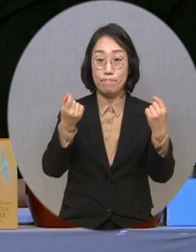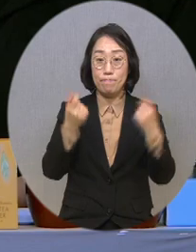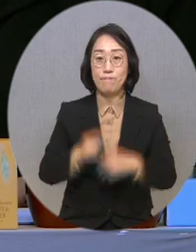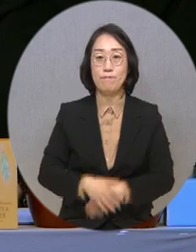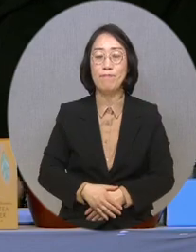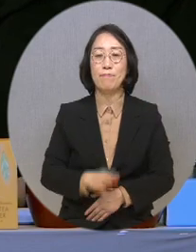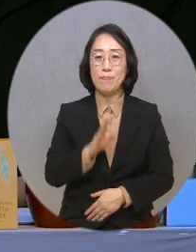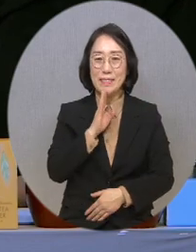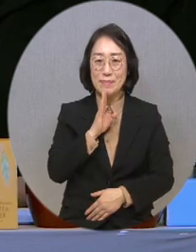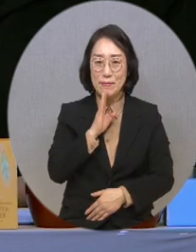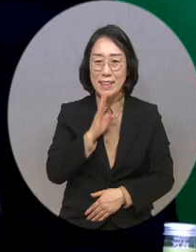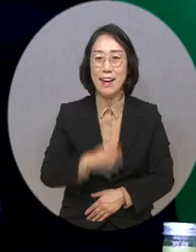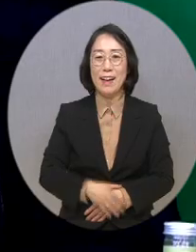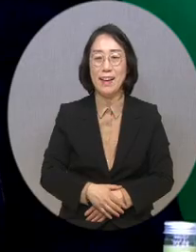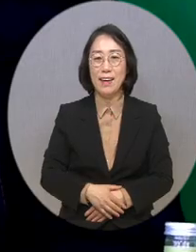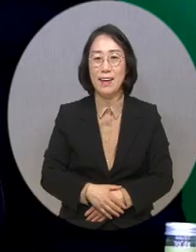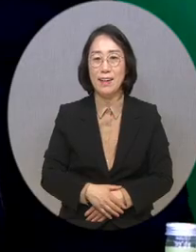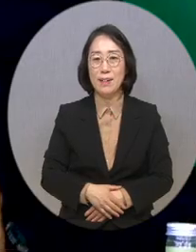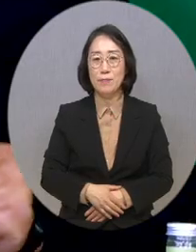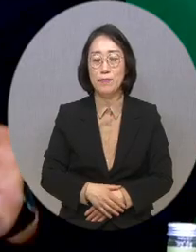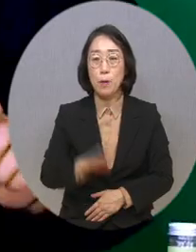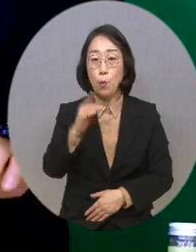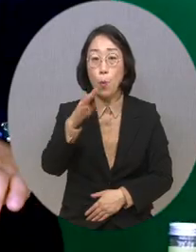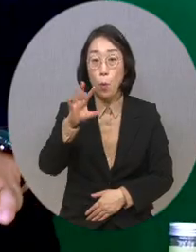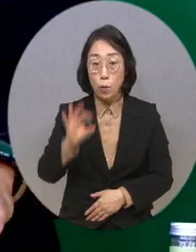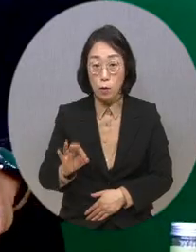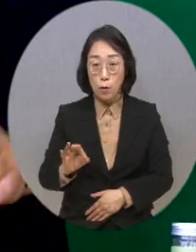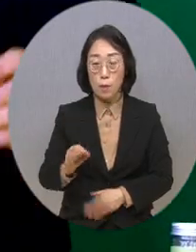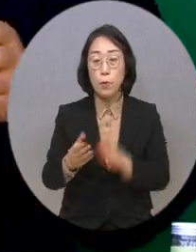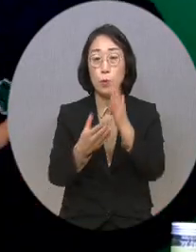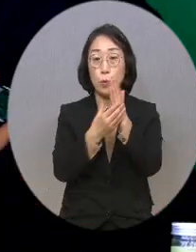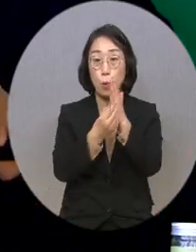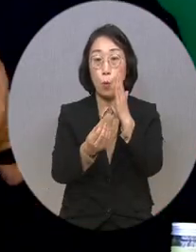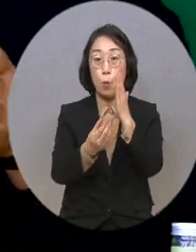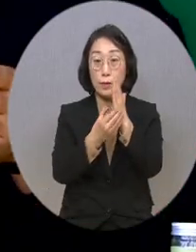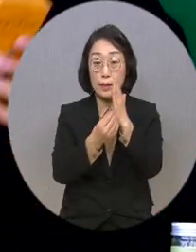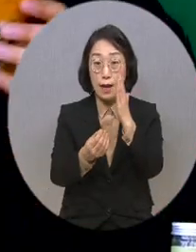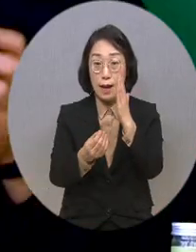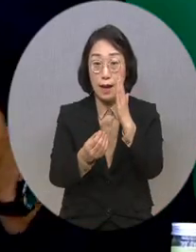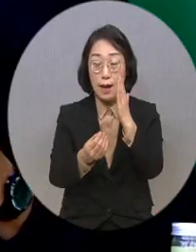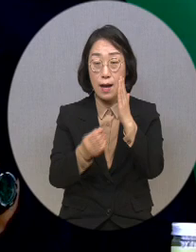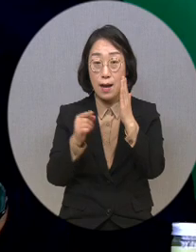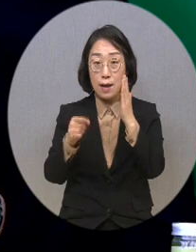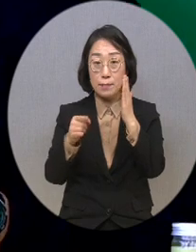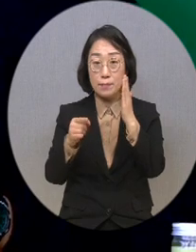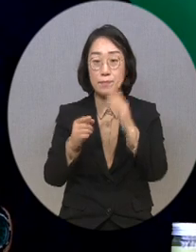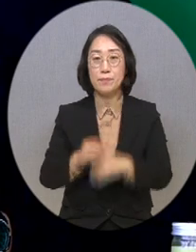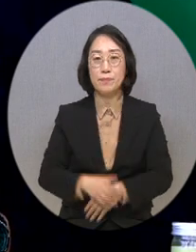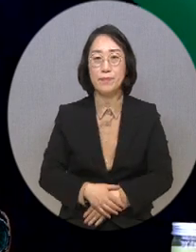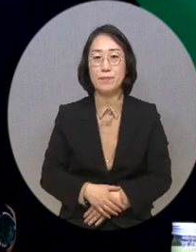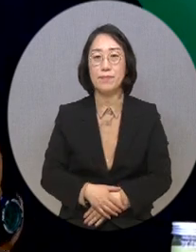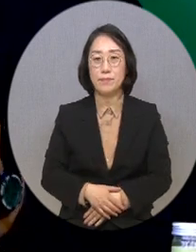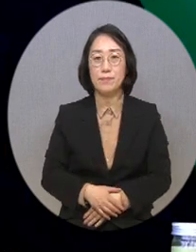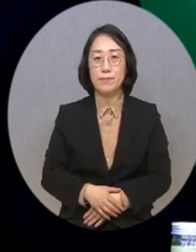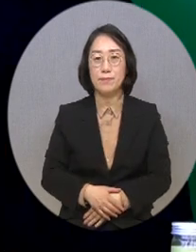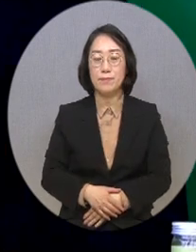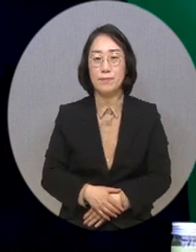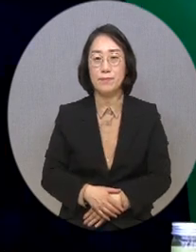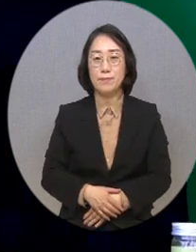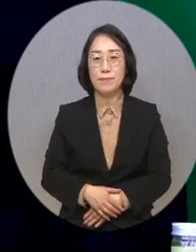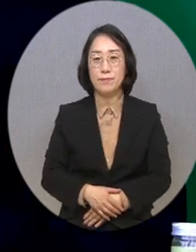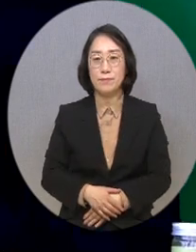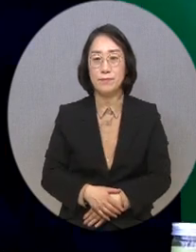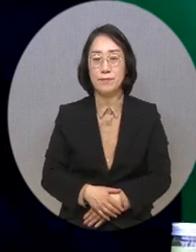아, 네 맞습니다. 이 보성에서 생산되고 있는 이 보성 녹차. 녹차. 아. 이 보성하고